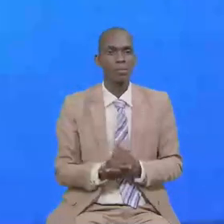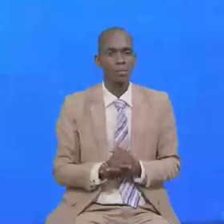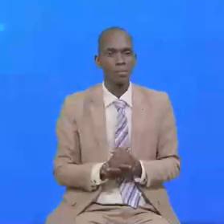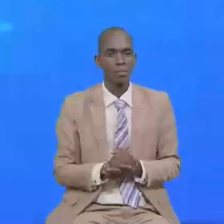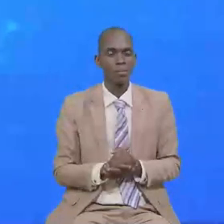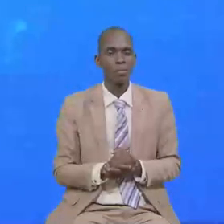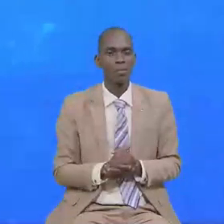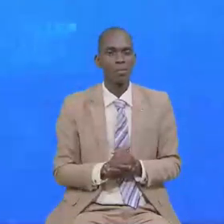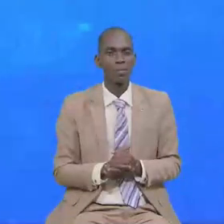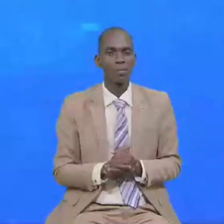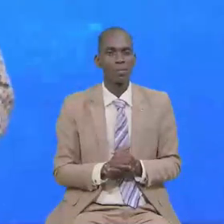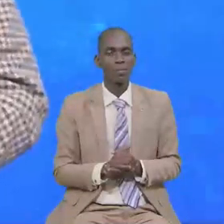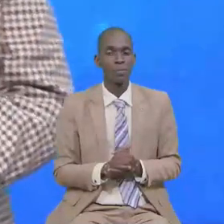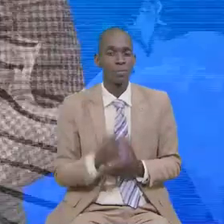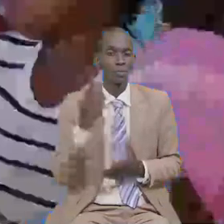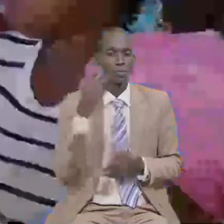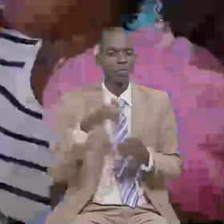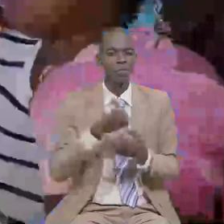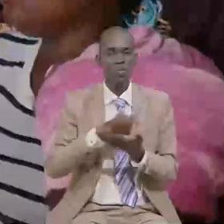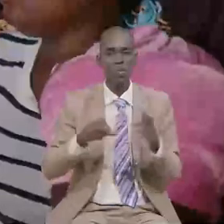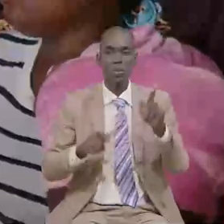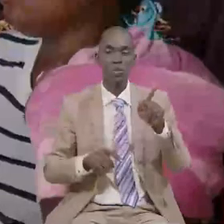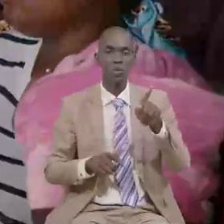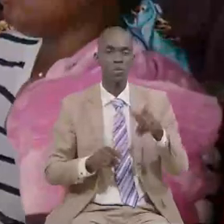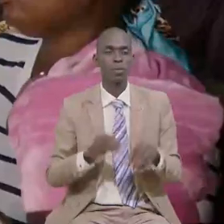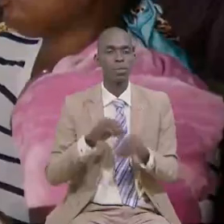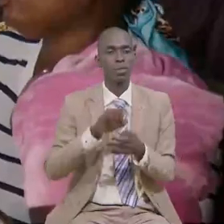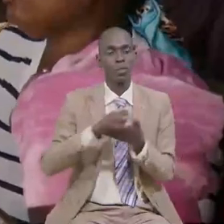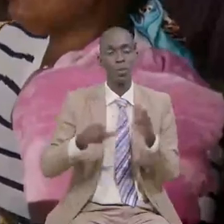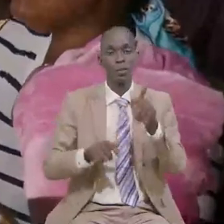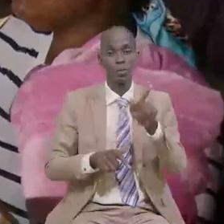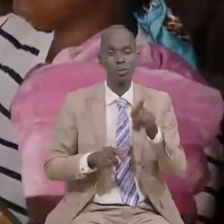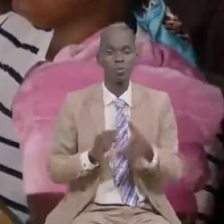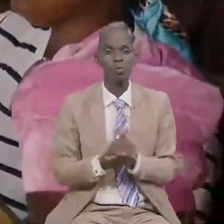maître. Voyons le verset 21. Verset 21.